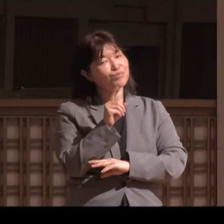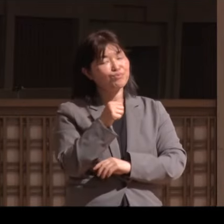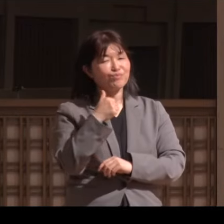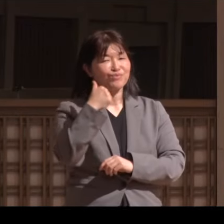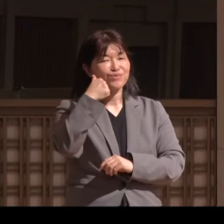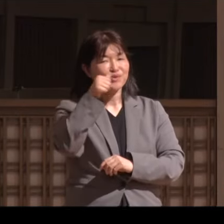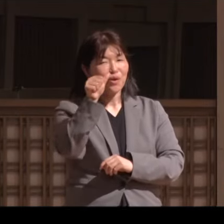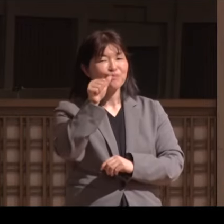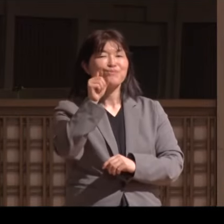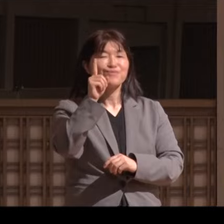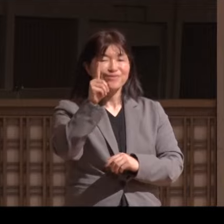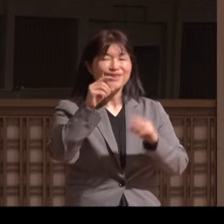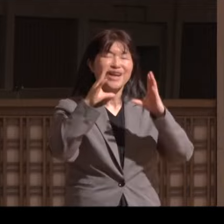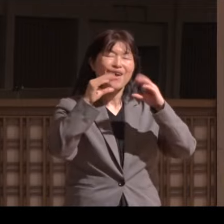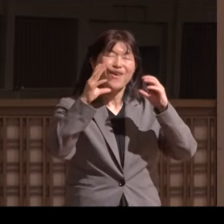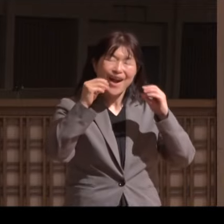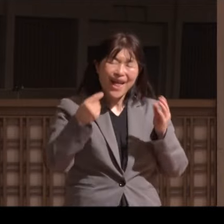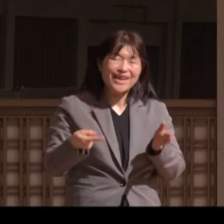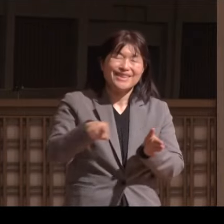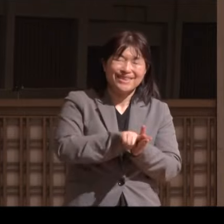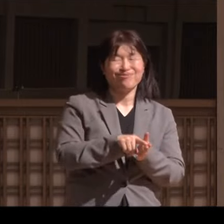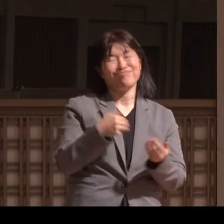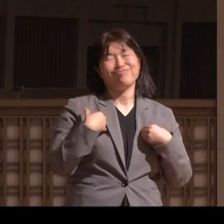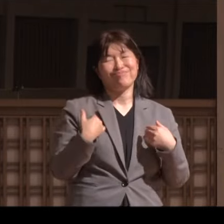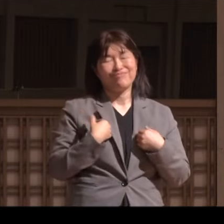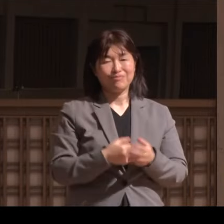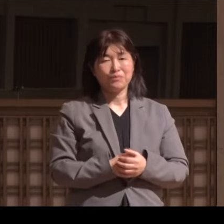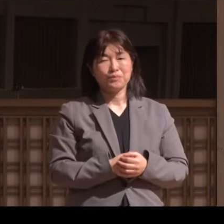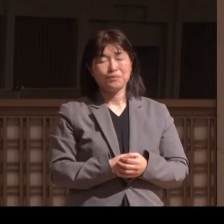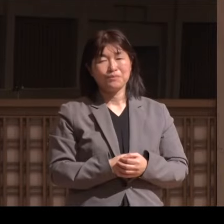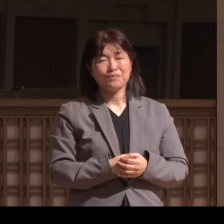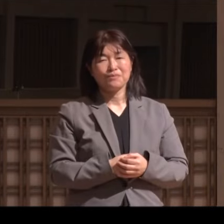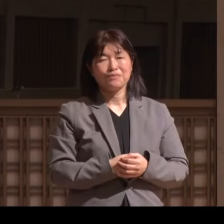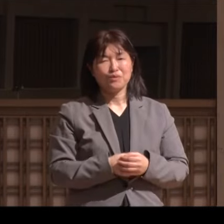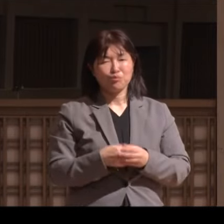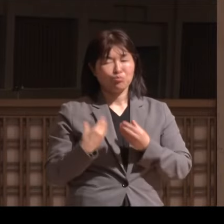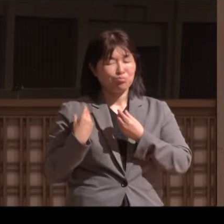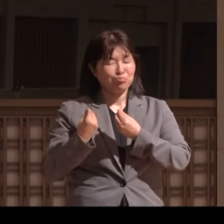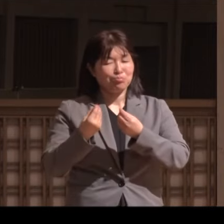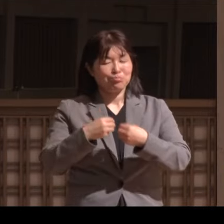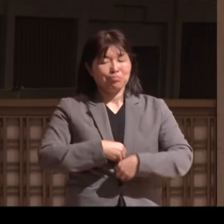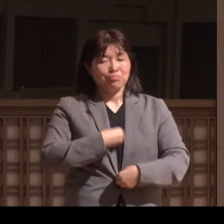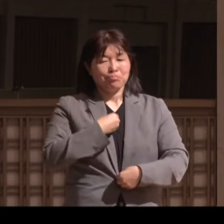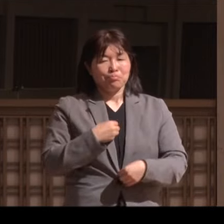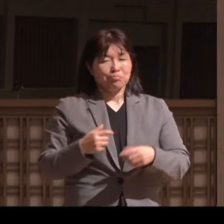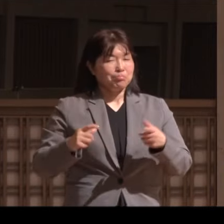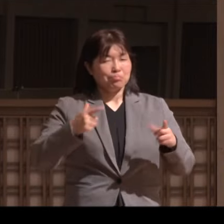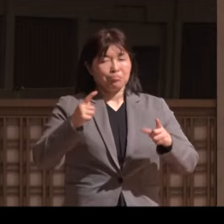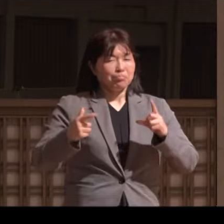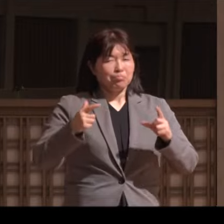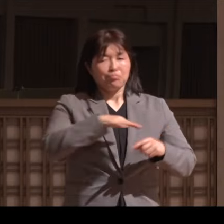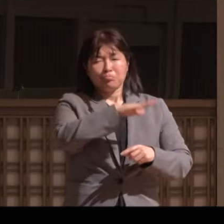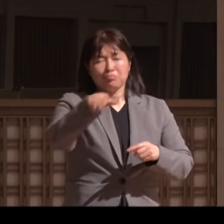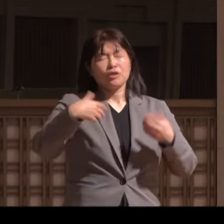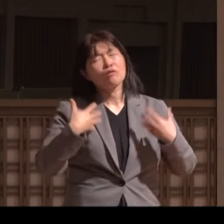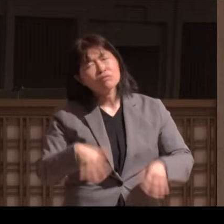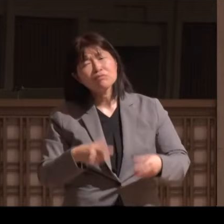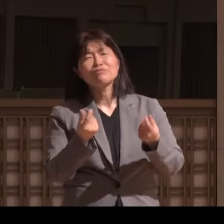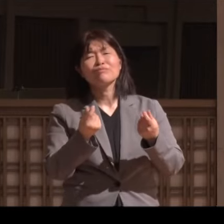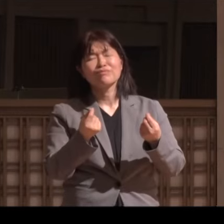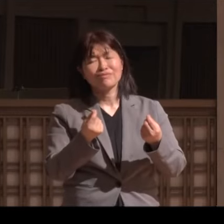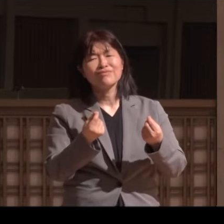5分に1回ぐらいは笑いを入れた方がいいですねはいあのずっと真面目な話してるとやっぱちょっとくびれちゃいますからね合意